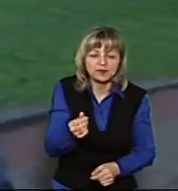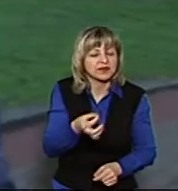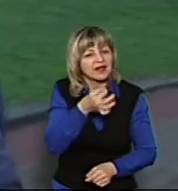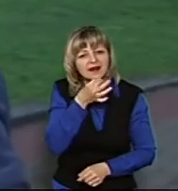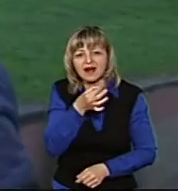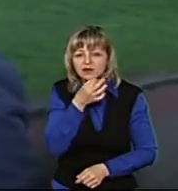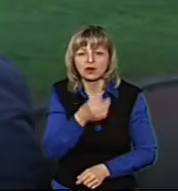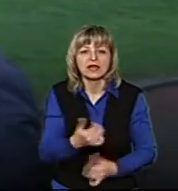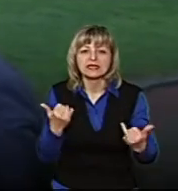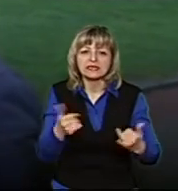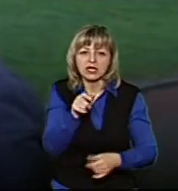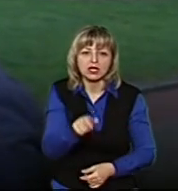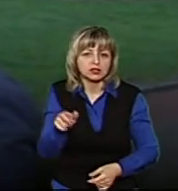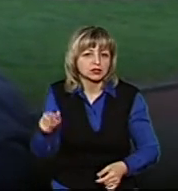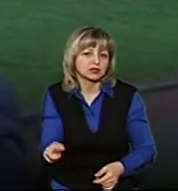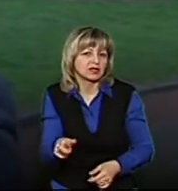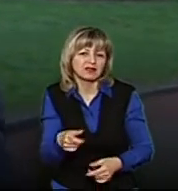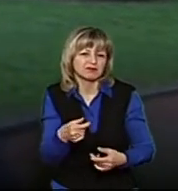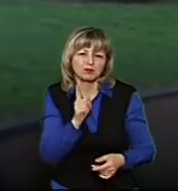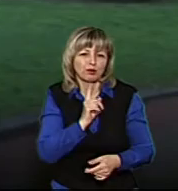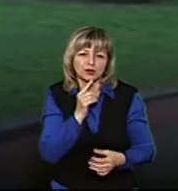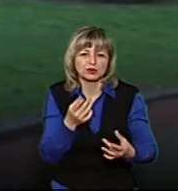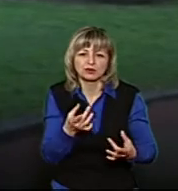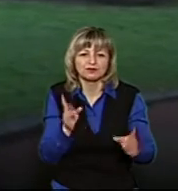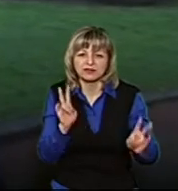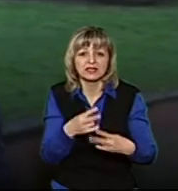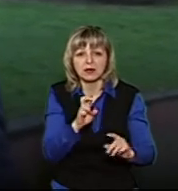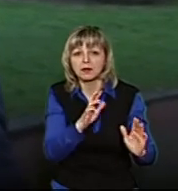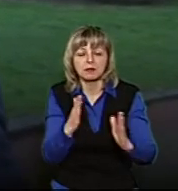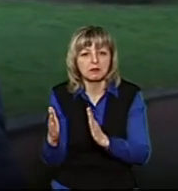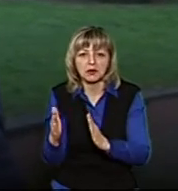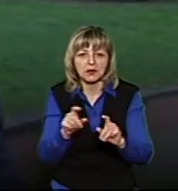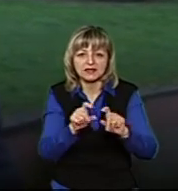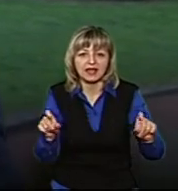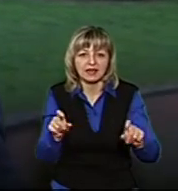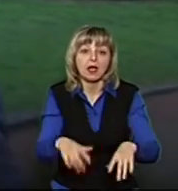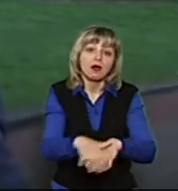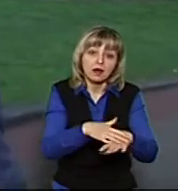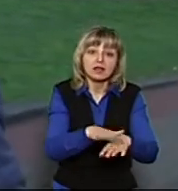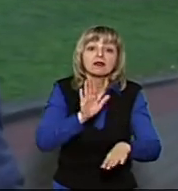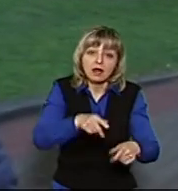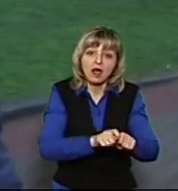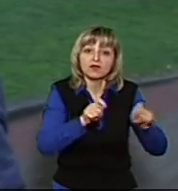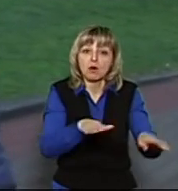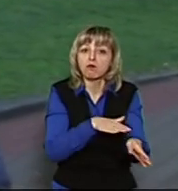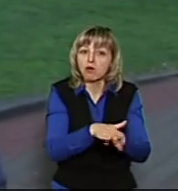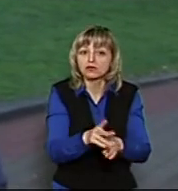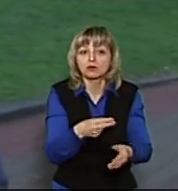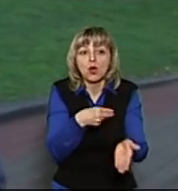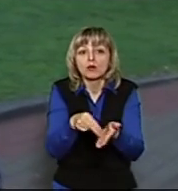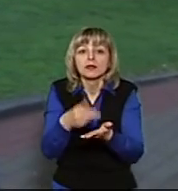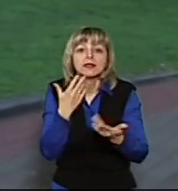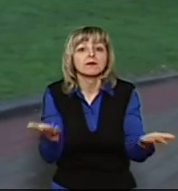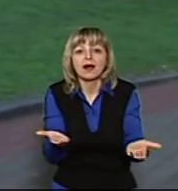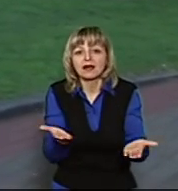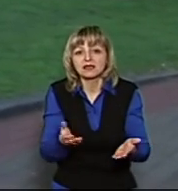трошки. Наразі людям явно не до бібліотек. Краще б, не знаю, ринок би відкрили повністю, того, що скупитись нема, де